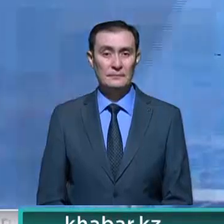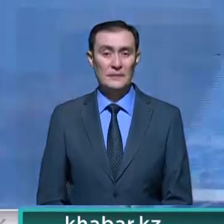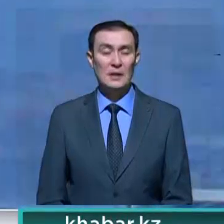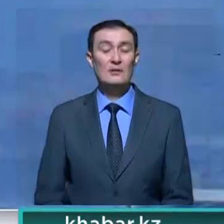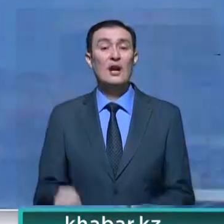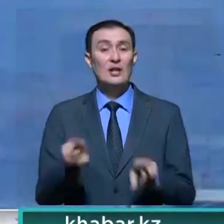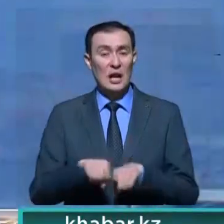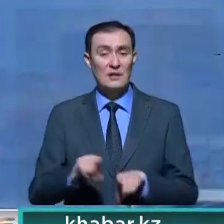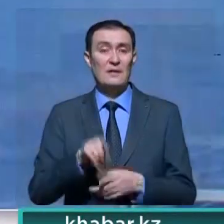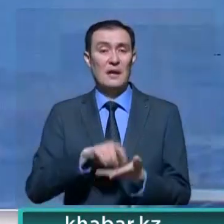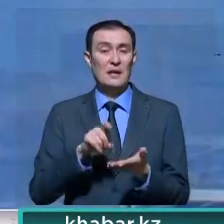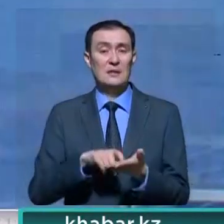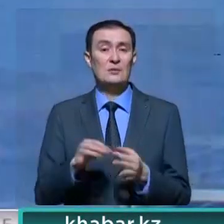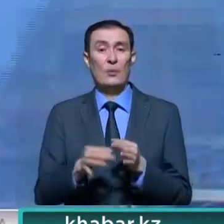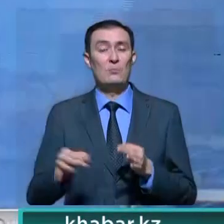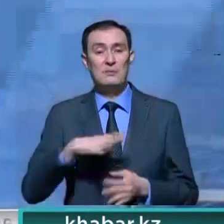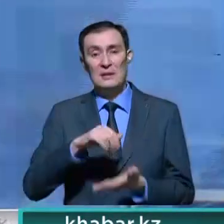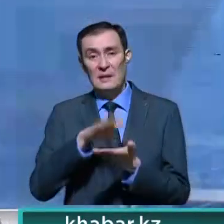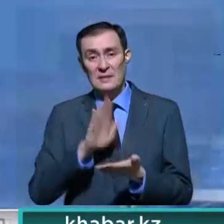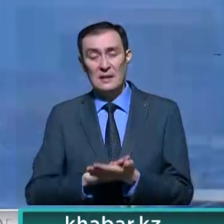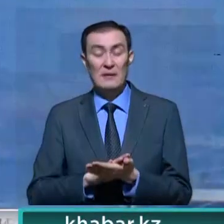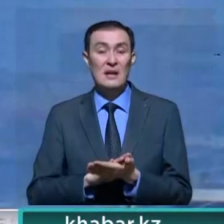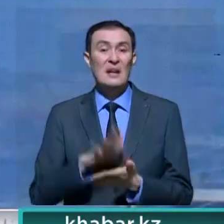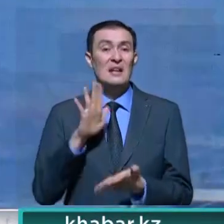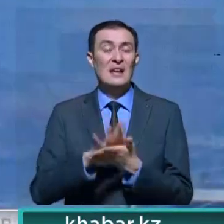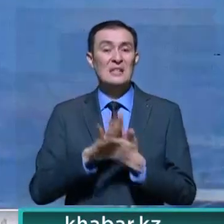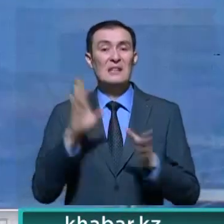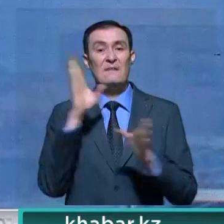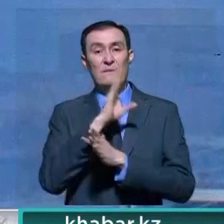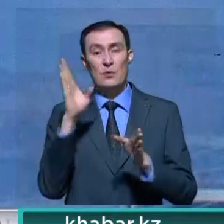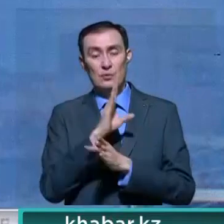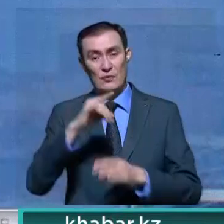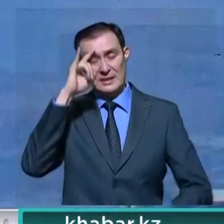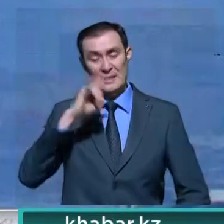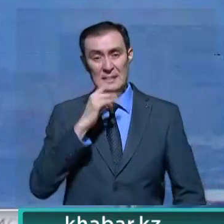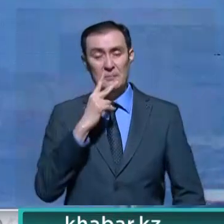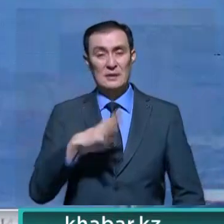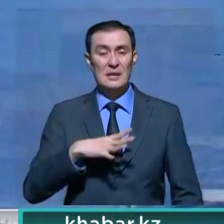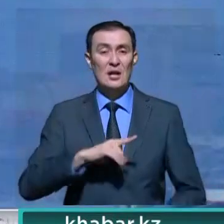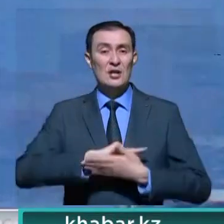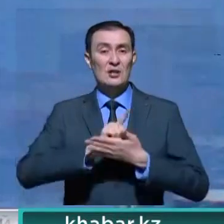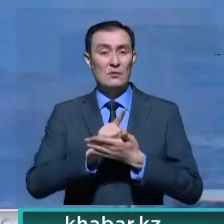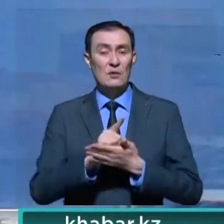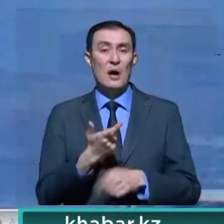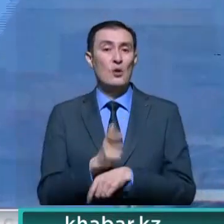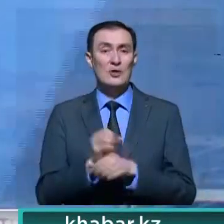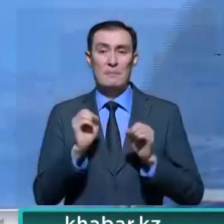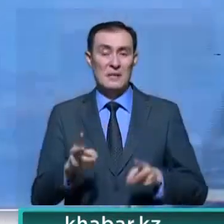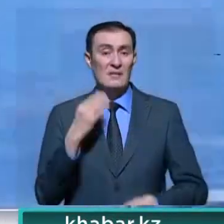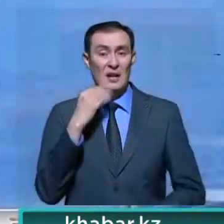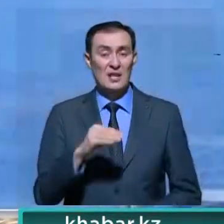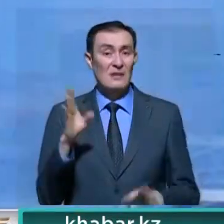И вот все в той же Караганде. Сегодня зафиксирован самый грязный воздух в стране. Показатели вышли за шкалу чрезвычайно опасного